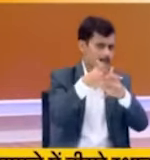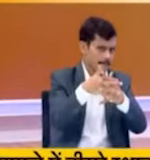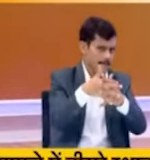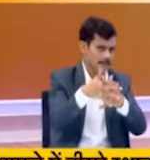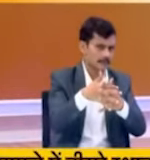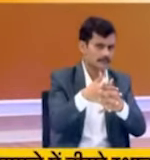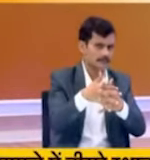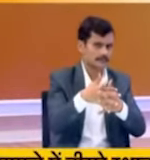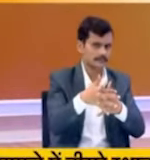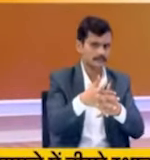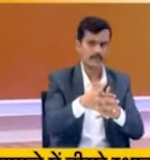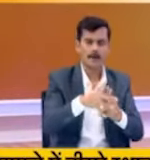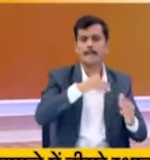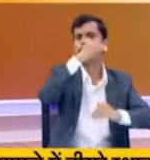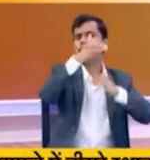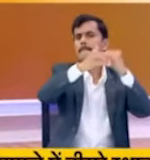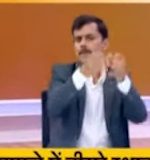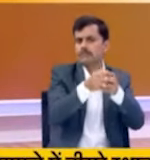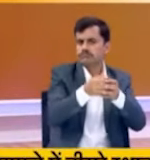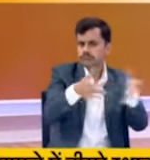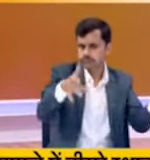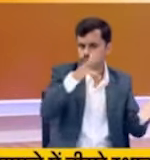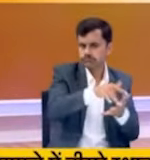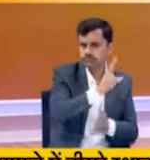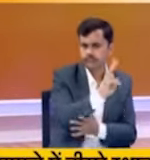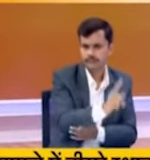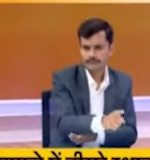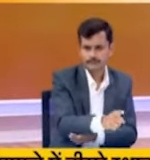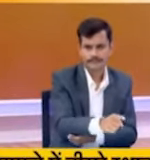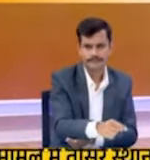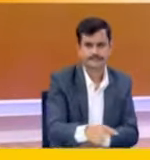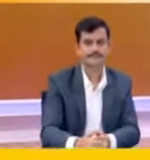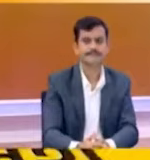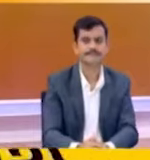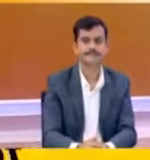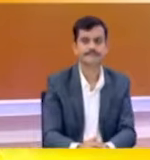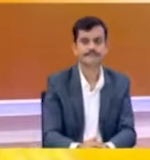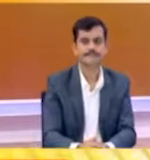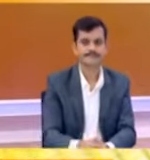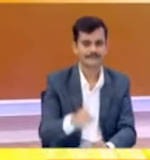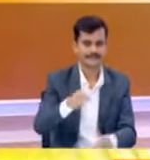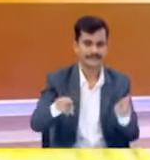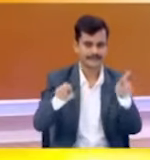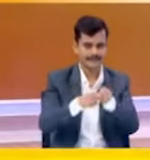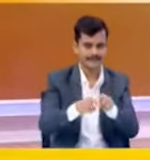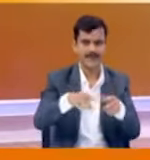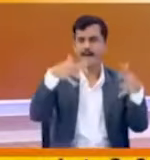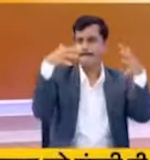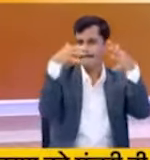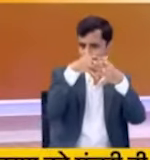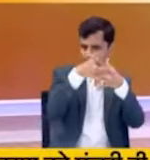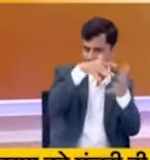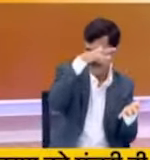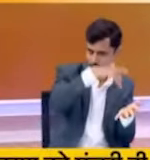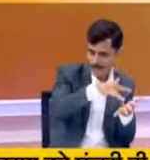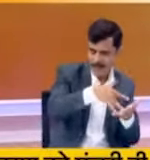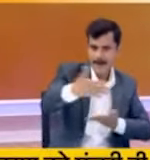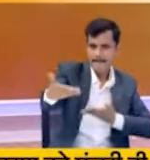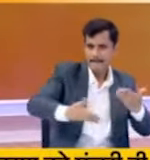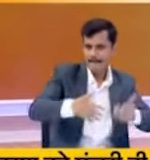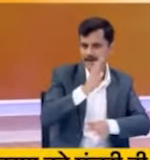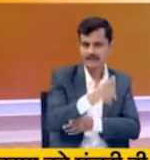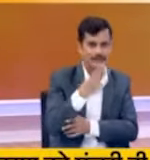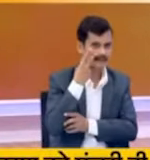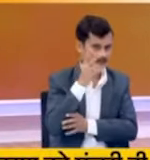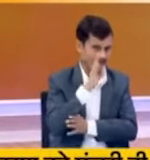रेपिडली ग्रोइंग प्लेस है यह य पर है बागडोगरा यहां पर बागडोगरा